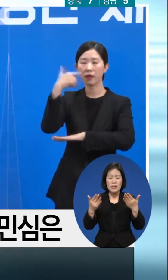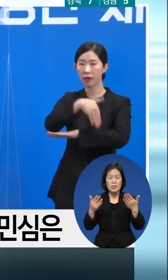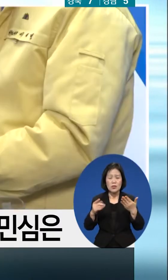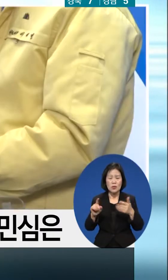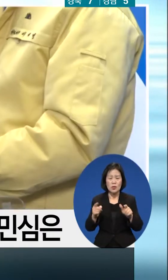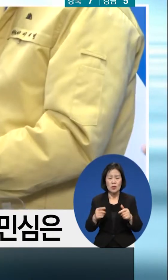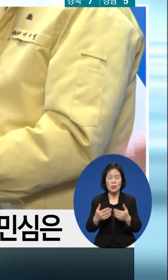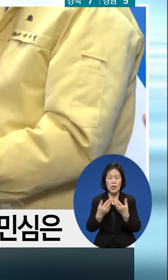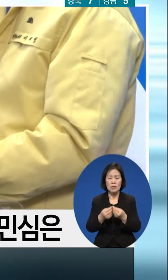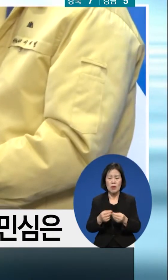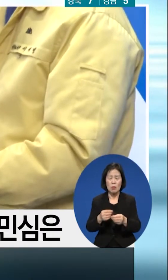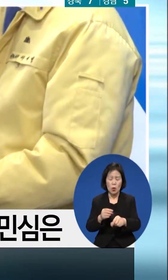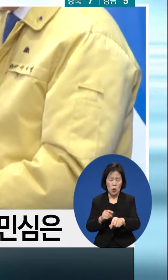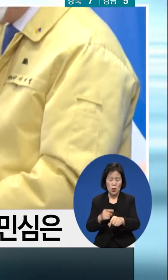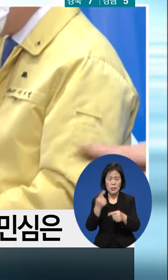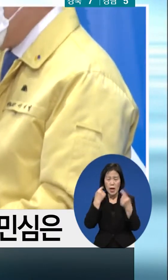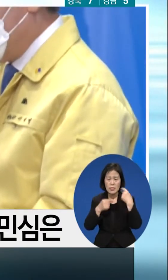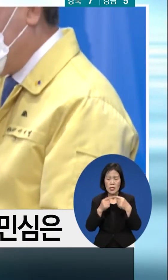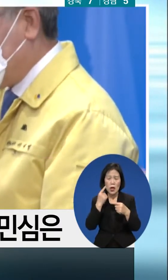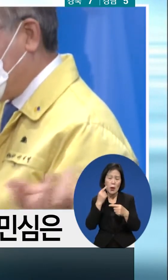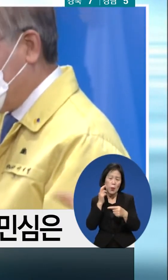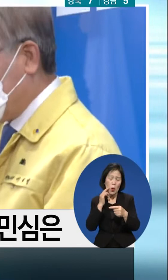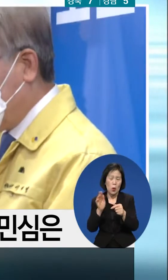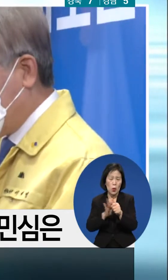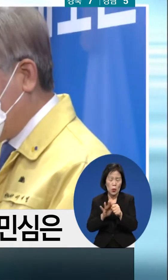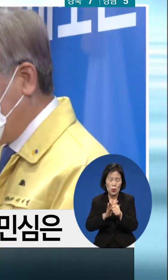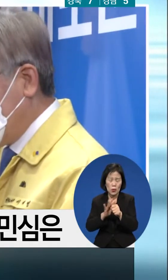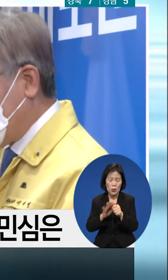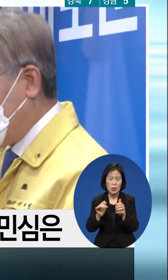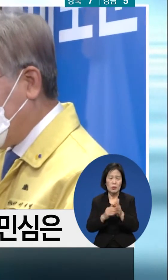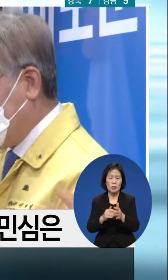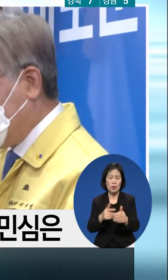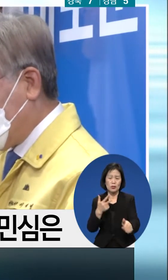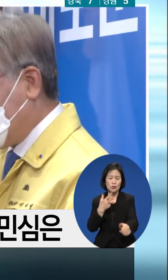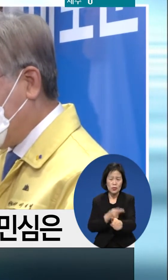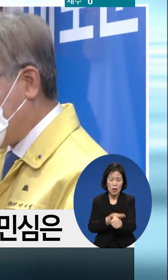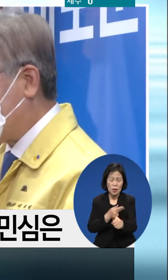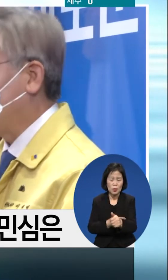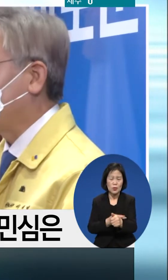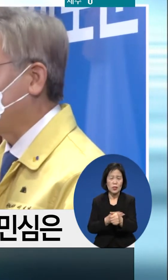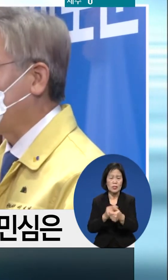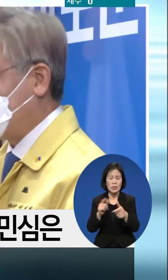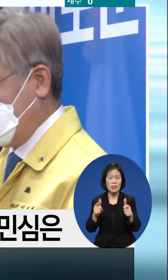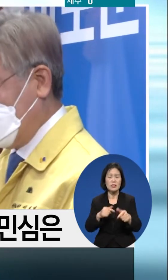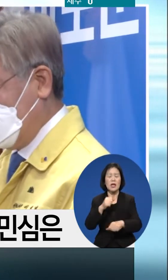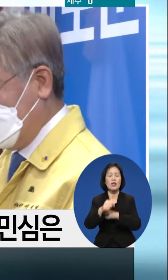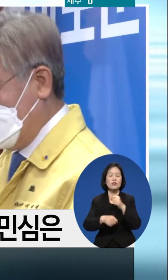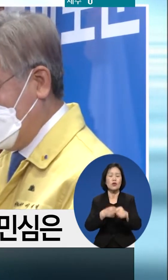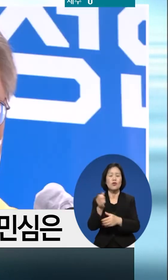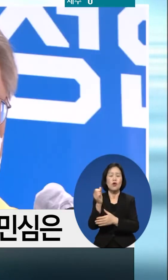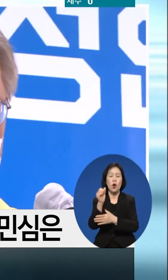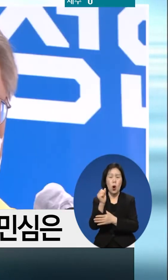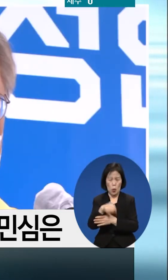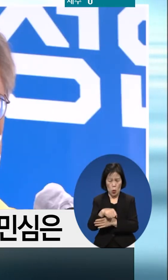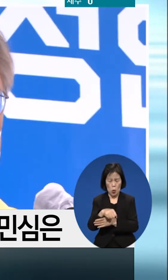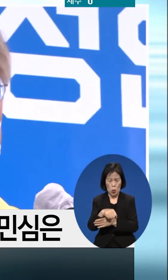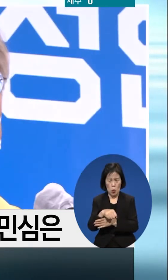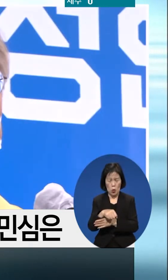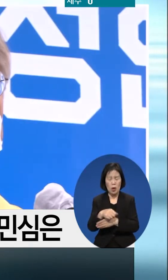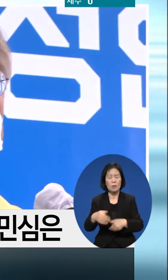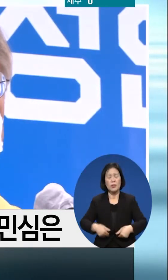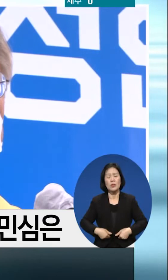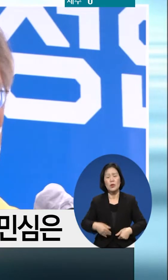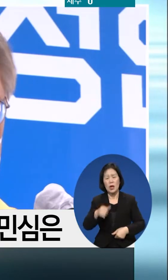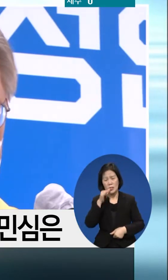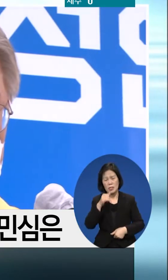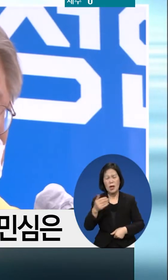상처에 간단하게 거지를 바르고 뭐 이렇게 한다든가 아니면은 뭐 주사를 놓는다든가 이런 거는 좀 자율적으로 허용할 필요가 있지 않느냐 이런